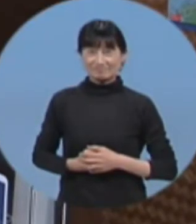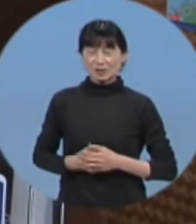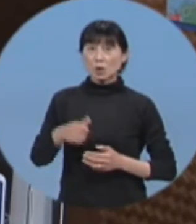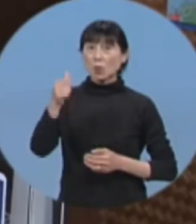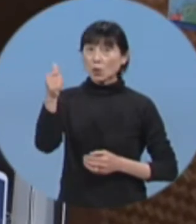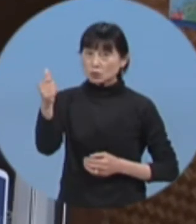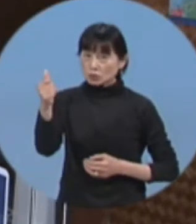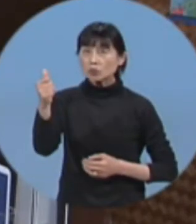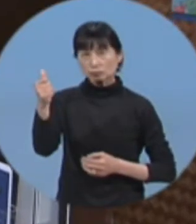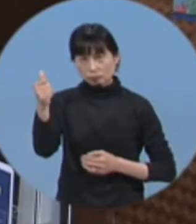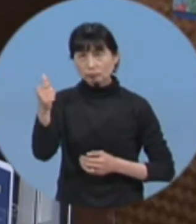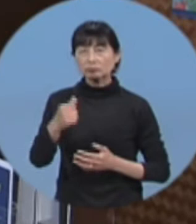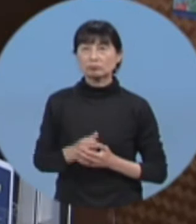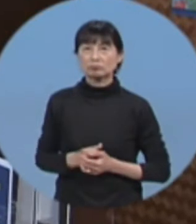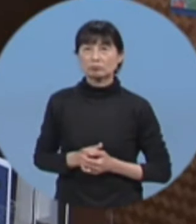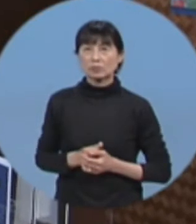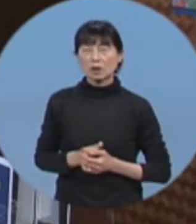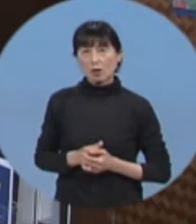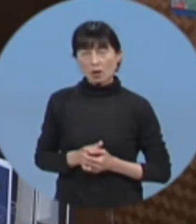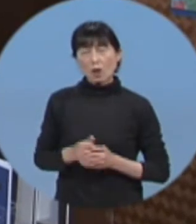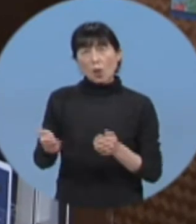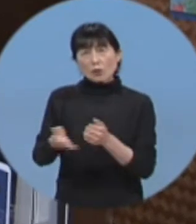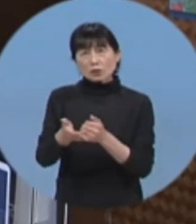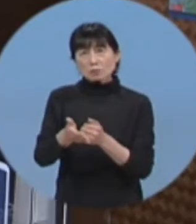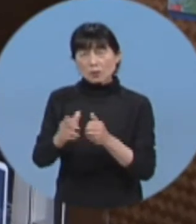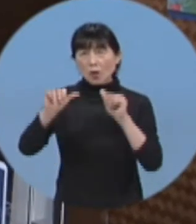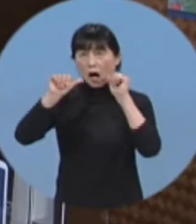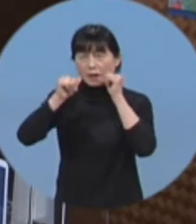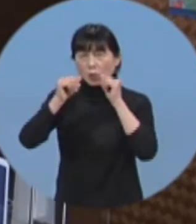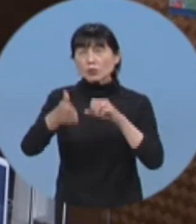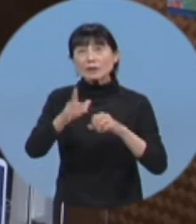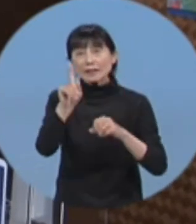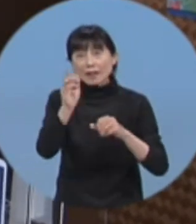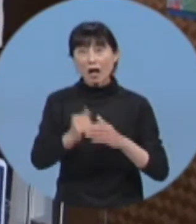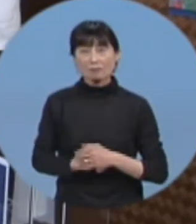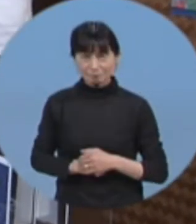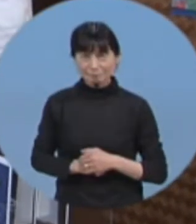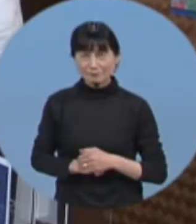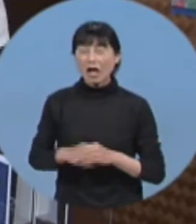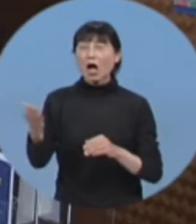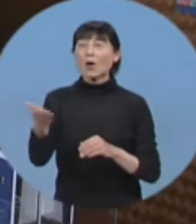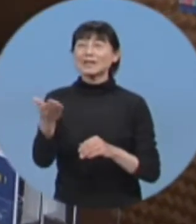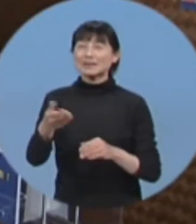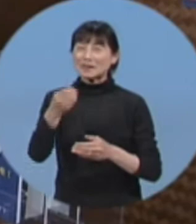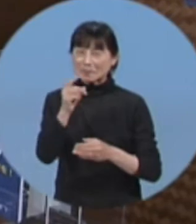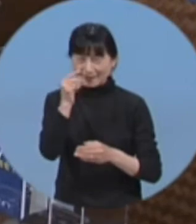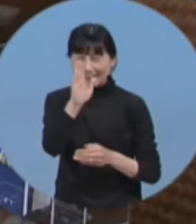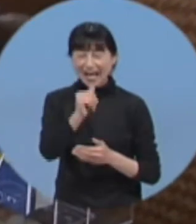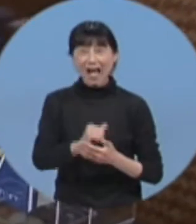ご主人の大竹さん、おすすめのアナゴ料理は何ですか？ アナゴの刺身をまず食べてみてください